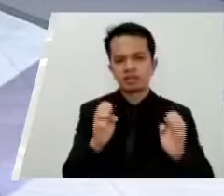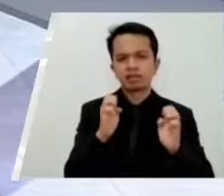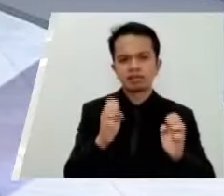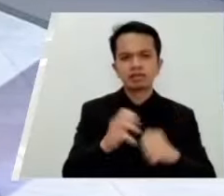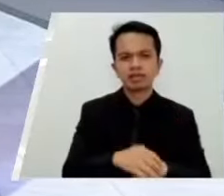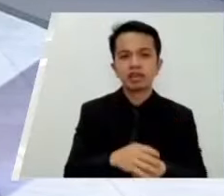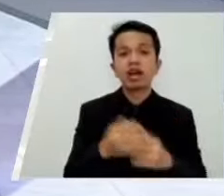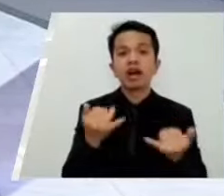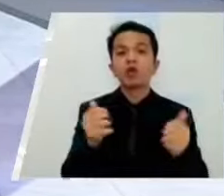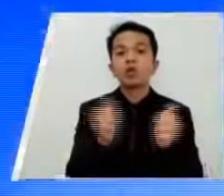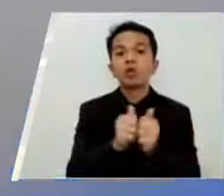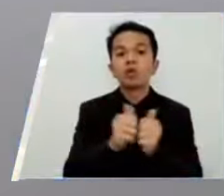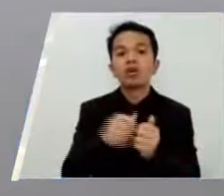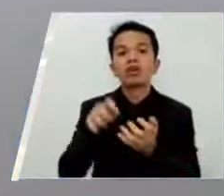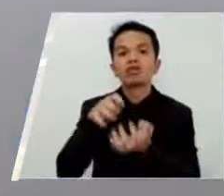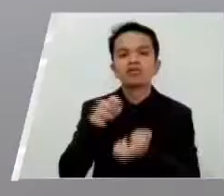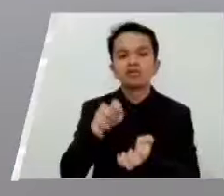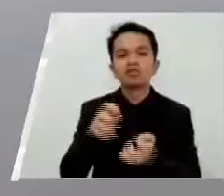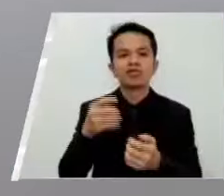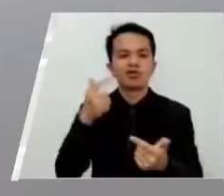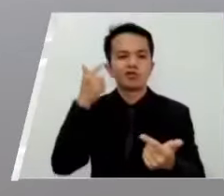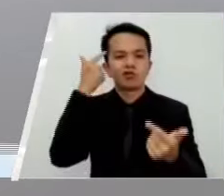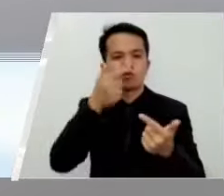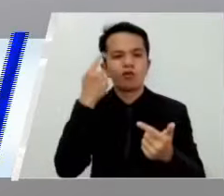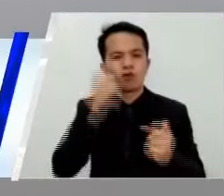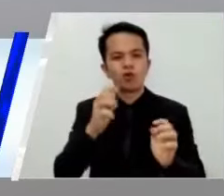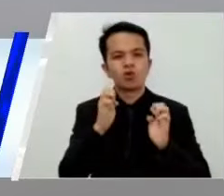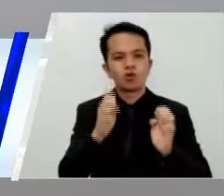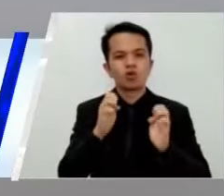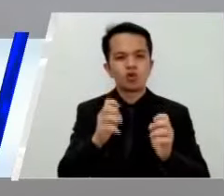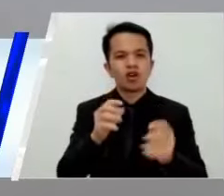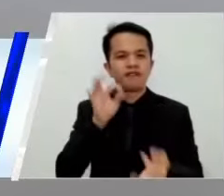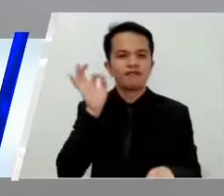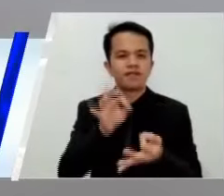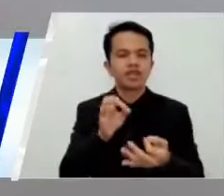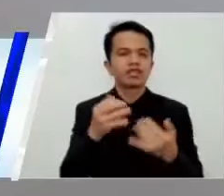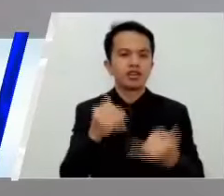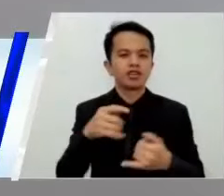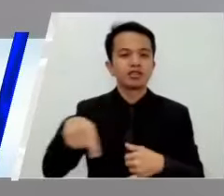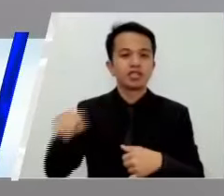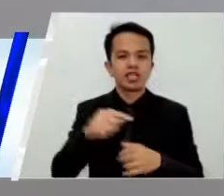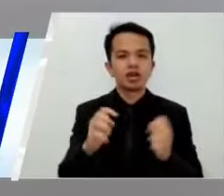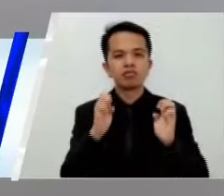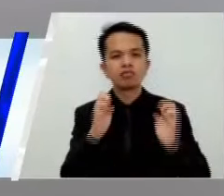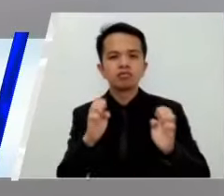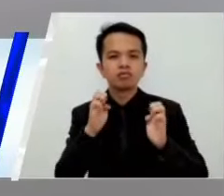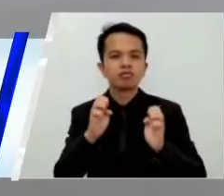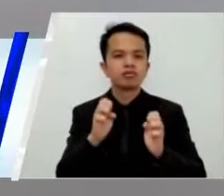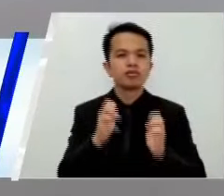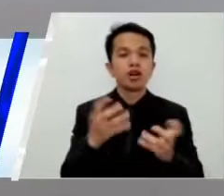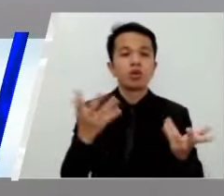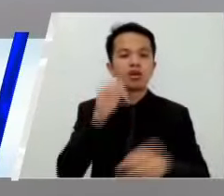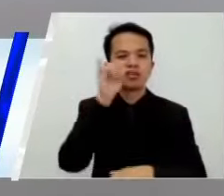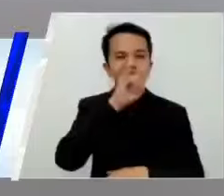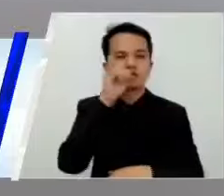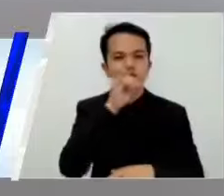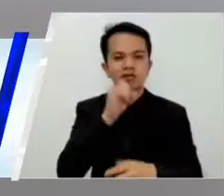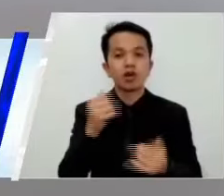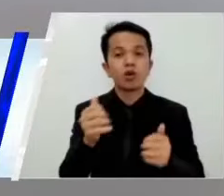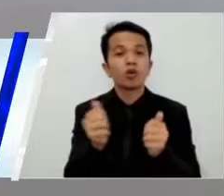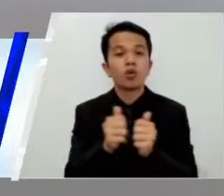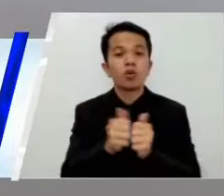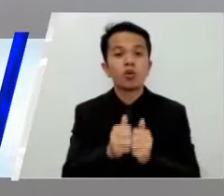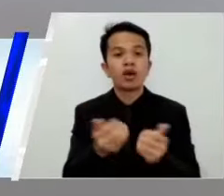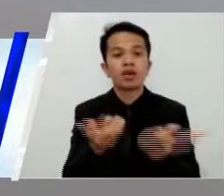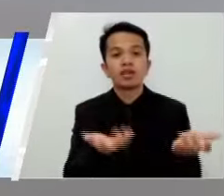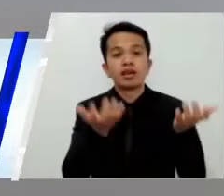may fitness goals na rin. Ganadong-ganado sa stretching ang mga fur moms sa isang gym sa Iloilo City habang kargaan kanilang